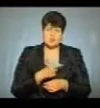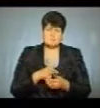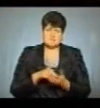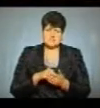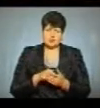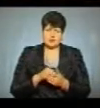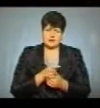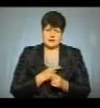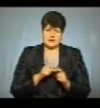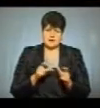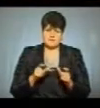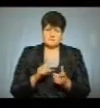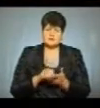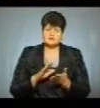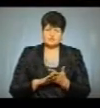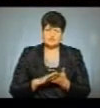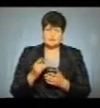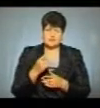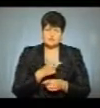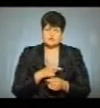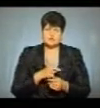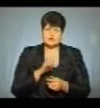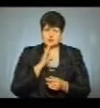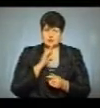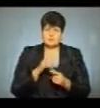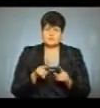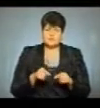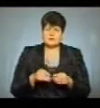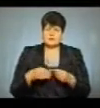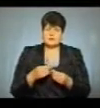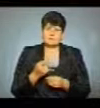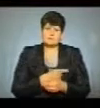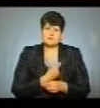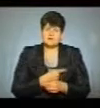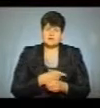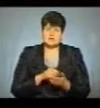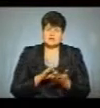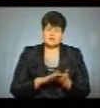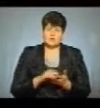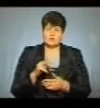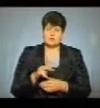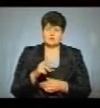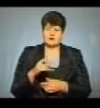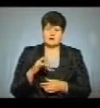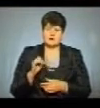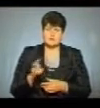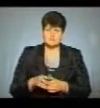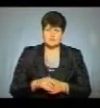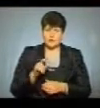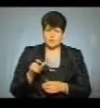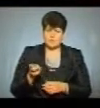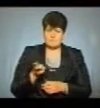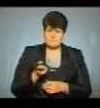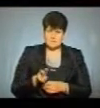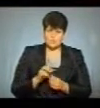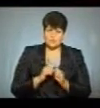лікарні. У реєстратурі першої жіночої консультації флаєри видає медичний реєстратор Любов Хрик. Люди